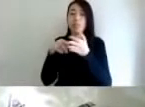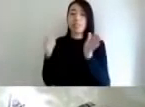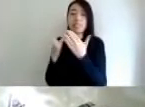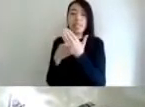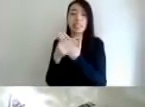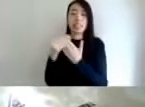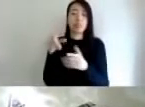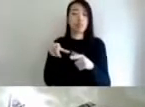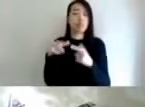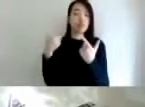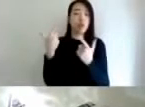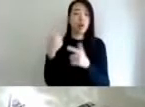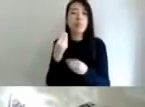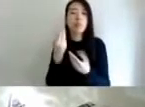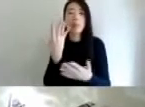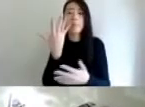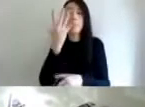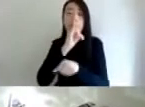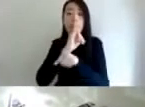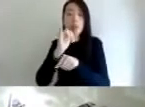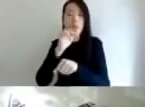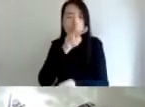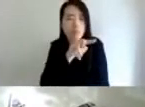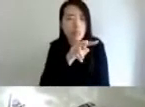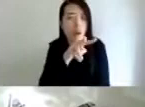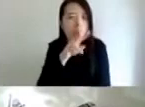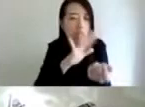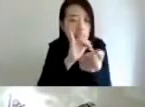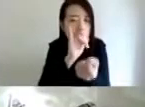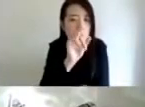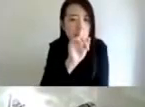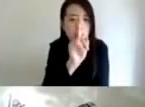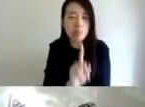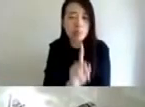家睇下呢棵樹咧有冇啲乜嘢問題啦。